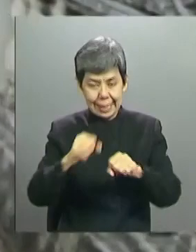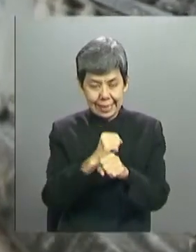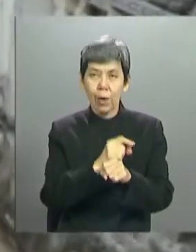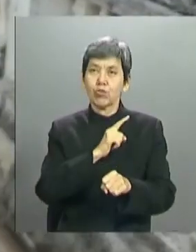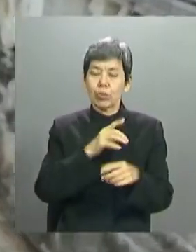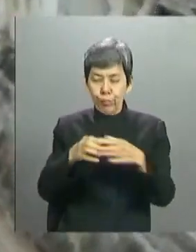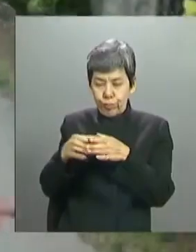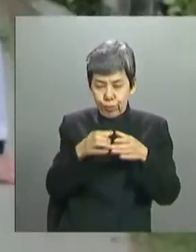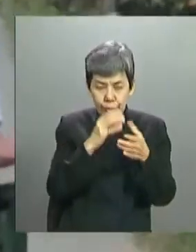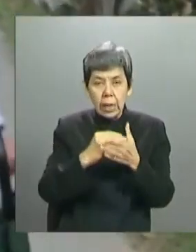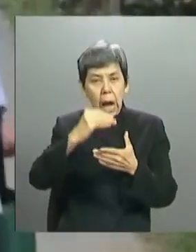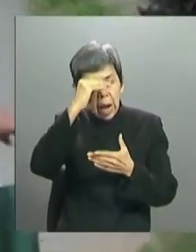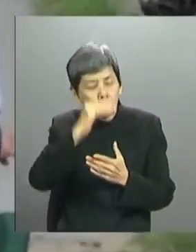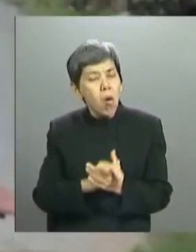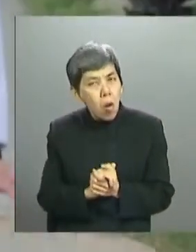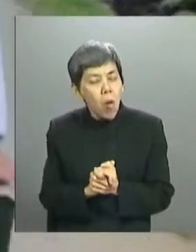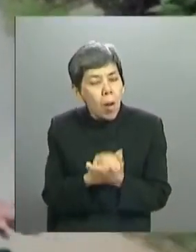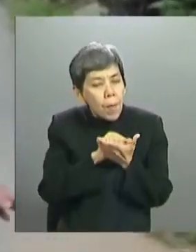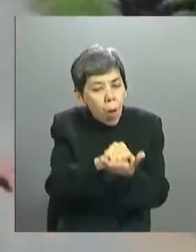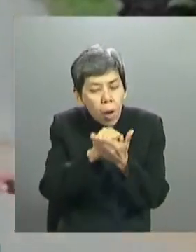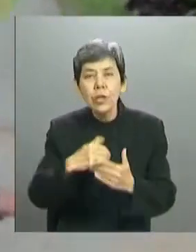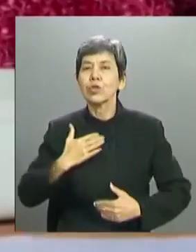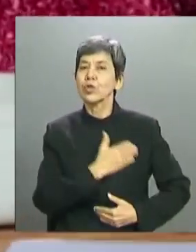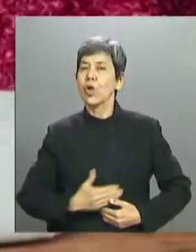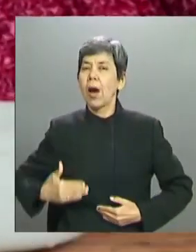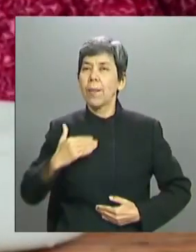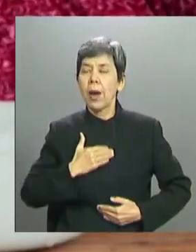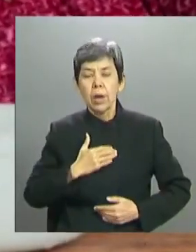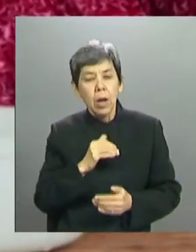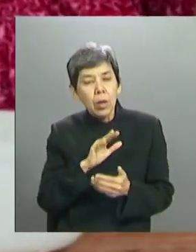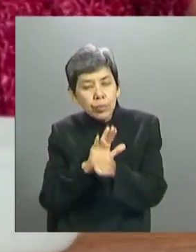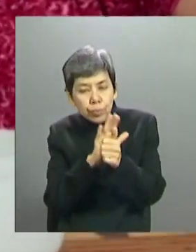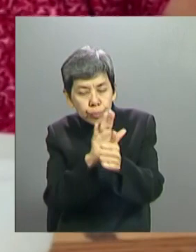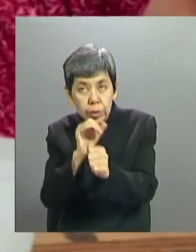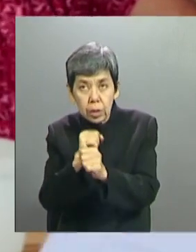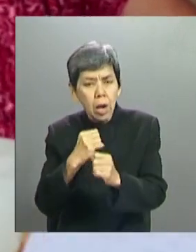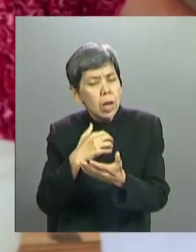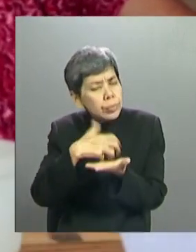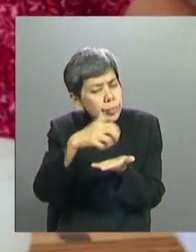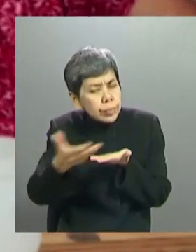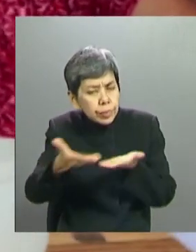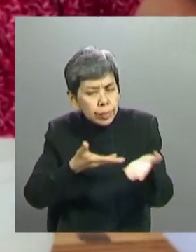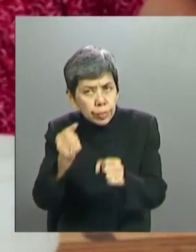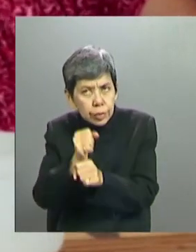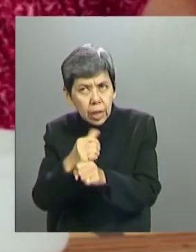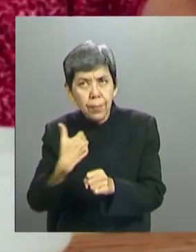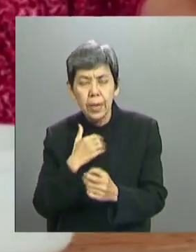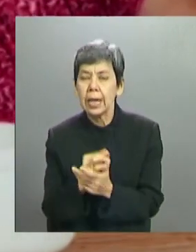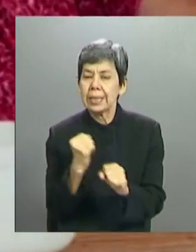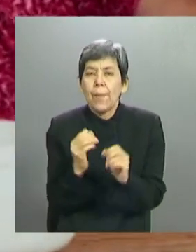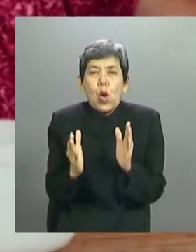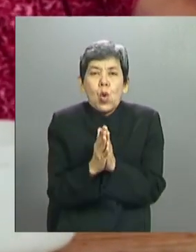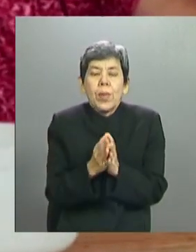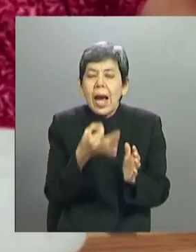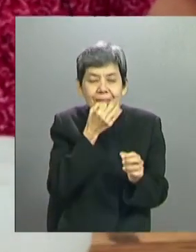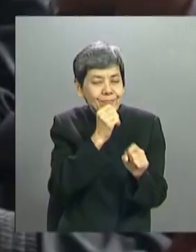พื่อให้นิสิตได้เห็นมุมมองในการบริการสุขภาพการดูแลผู้ป่วยแลกเปลี่ยนความคิดเห็นและการทำงานร่วมกันระหว่างวิชา